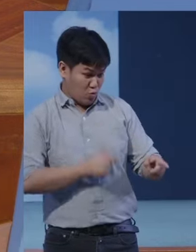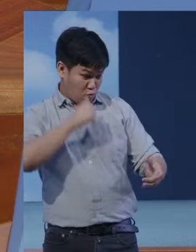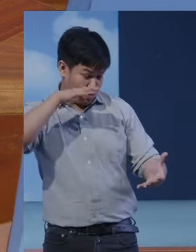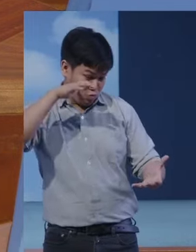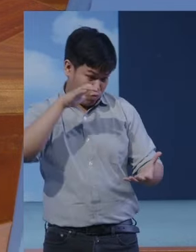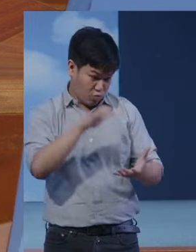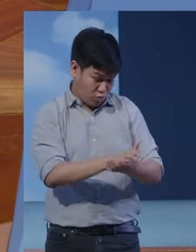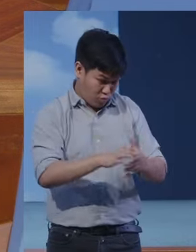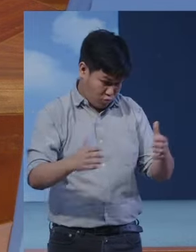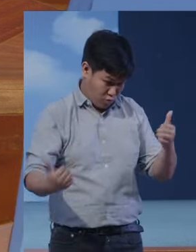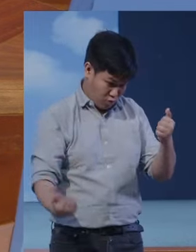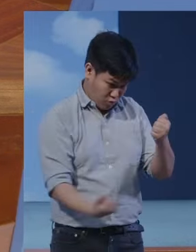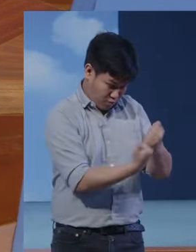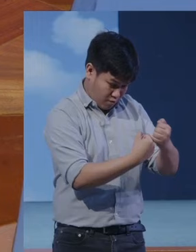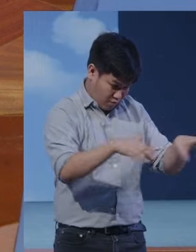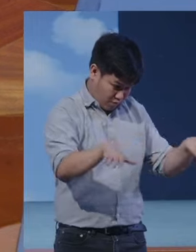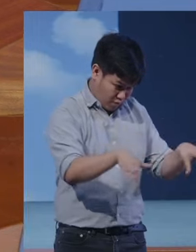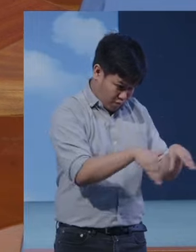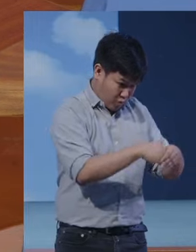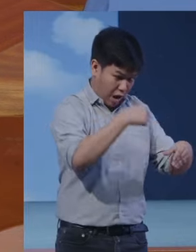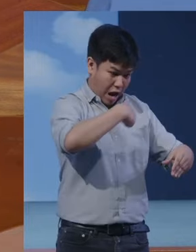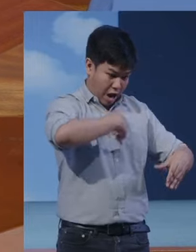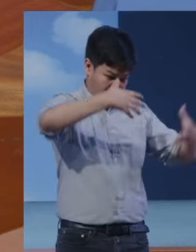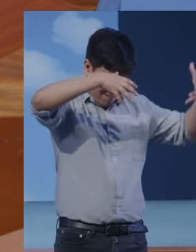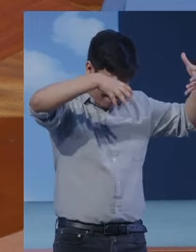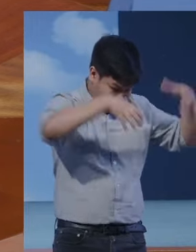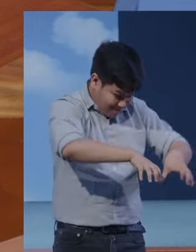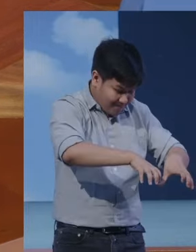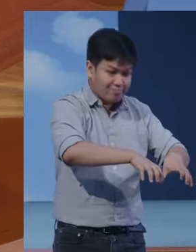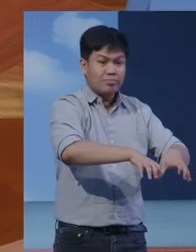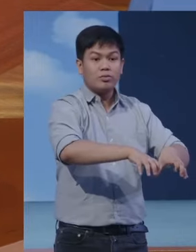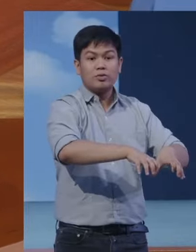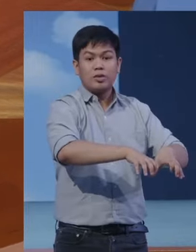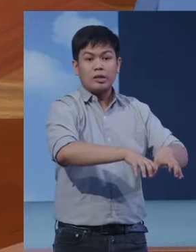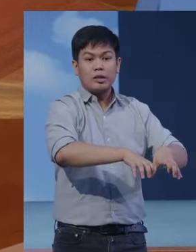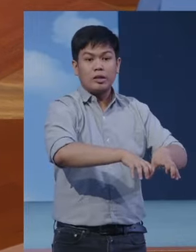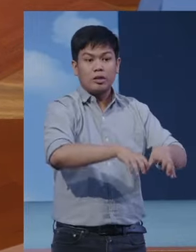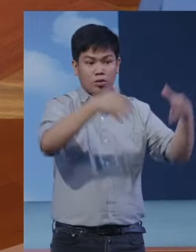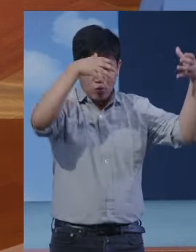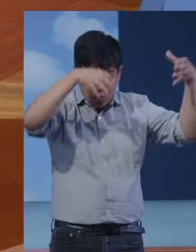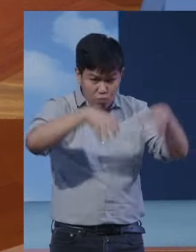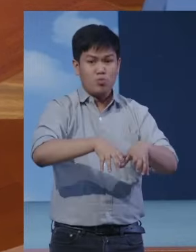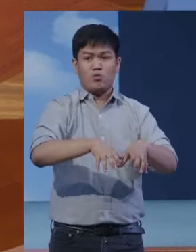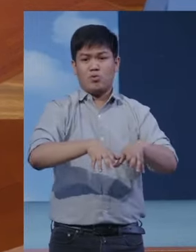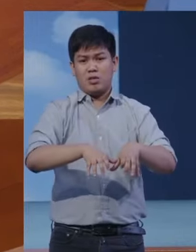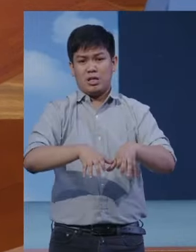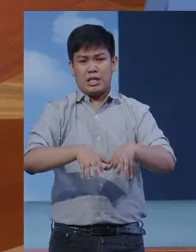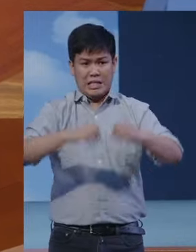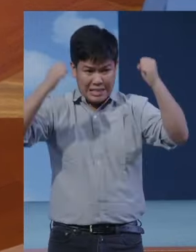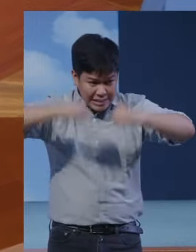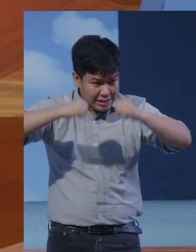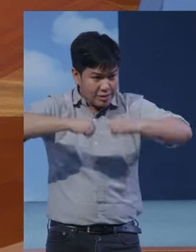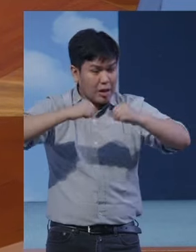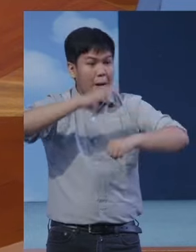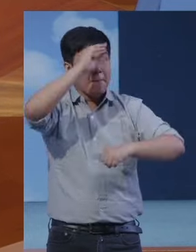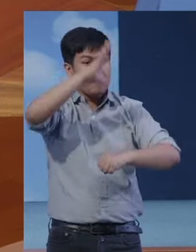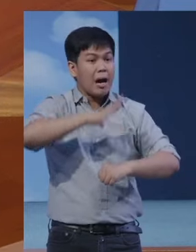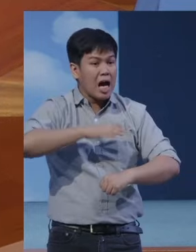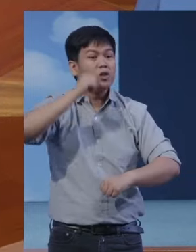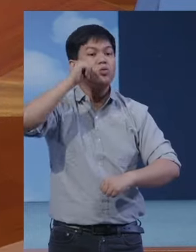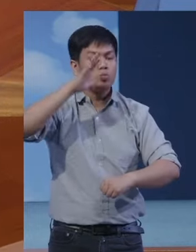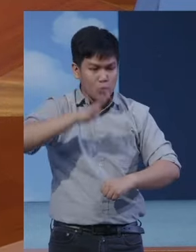and your wife by covenant ang pag-aasawa po ay isang covenant isang commitment between a man and a